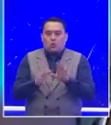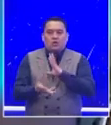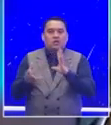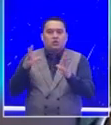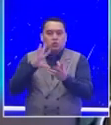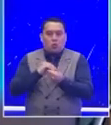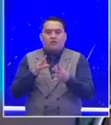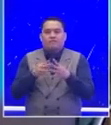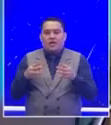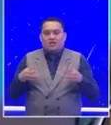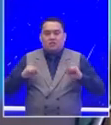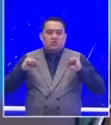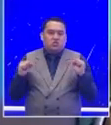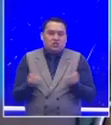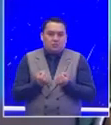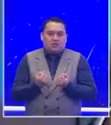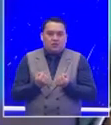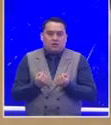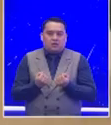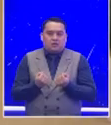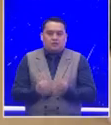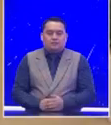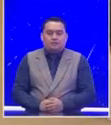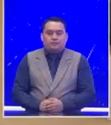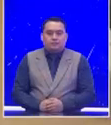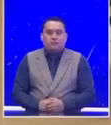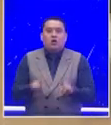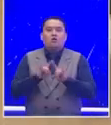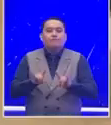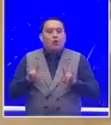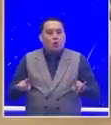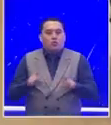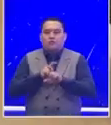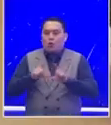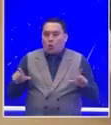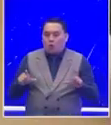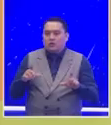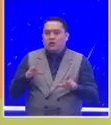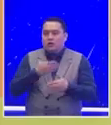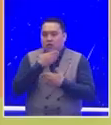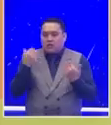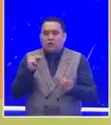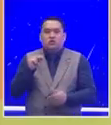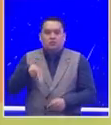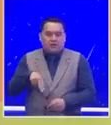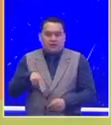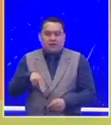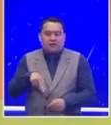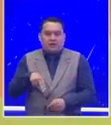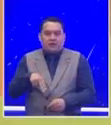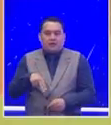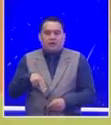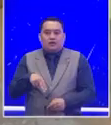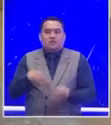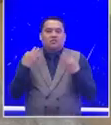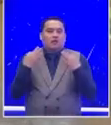итогам весенних и зимних сессий. В дошкольных учреждениях страны, где нет режима чрезвычайного положения,